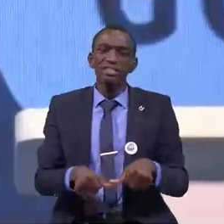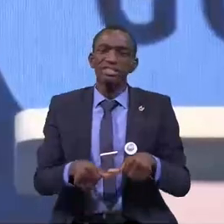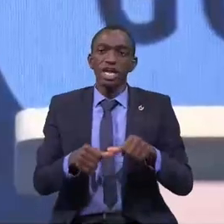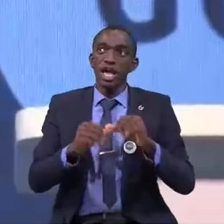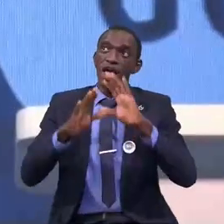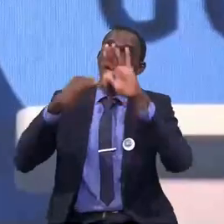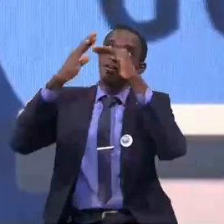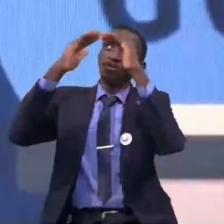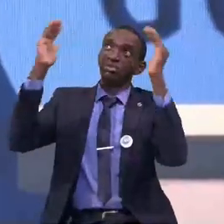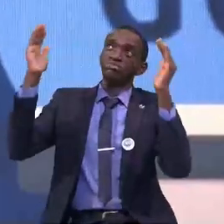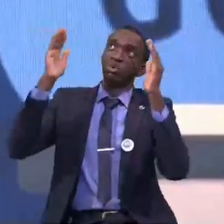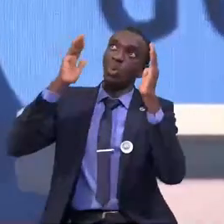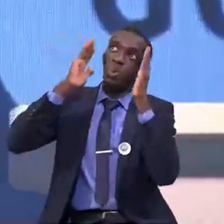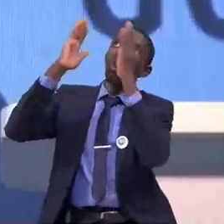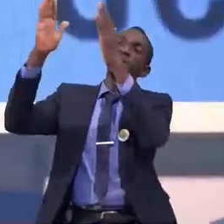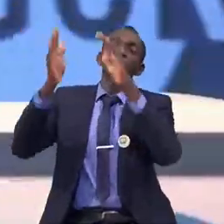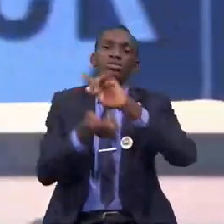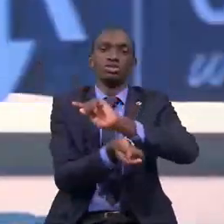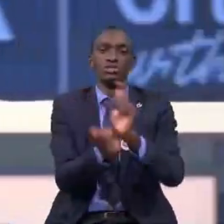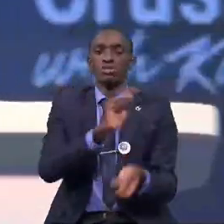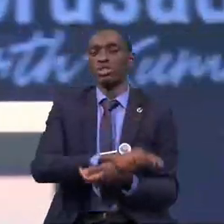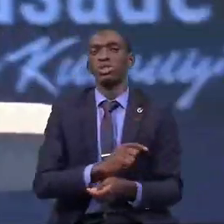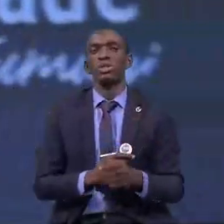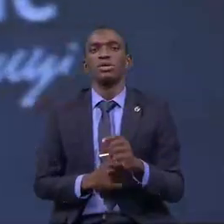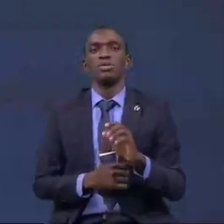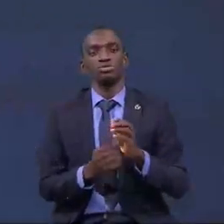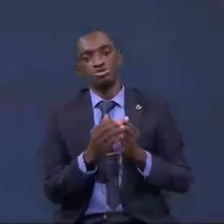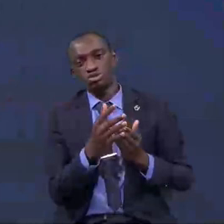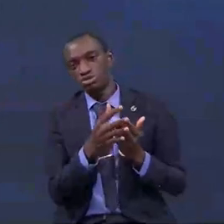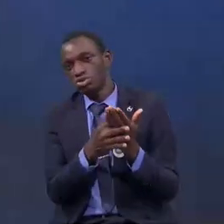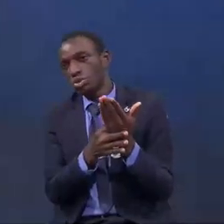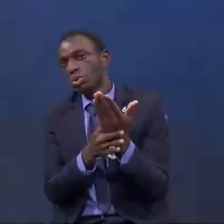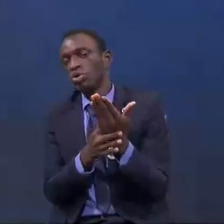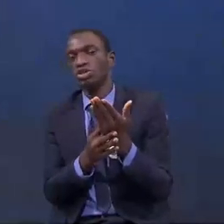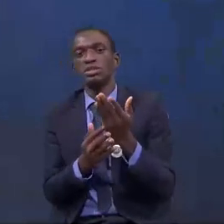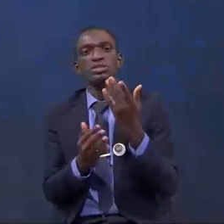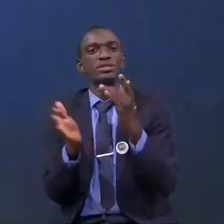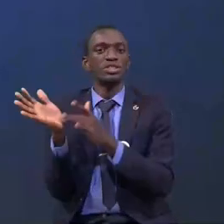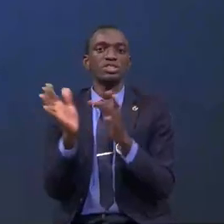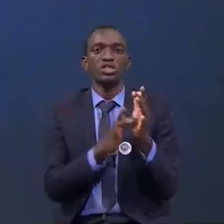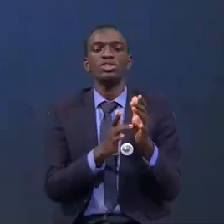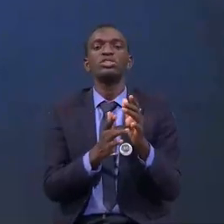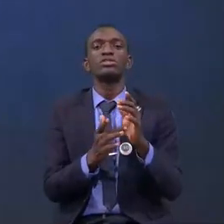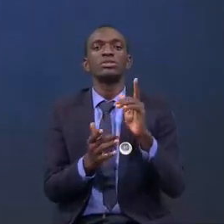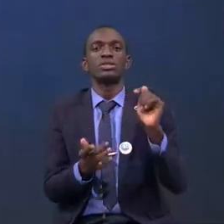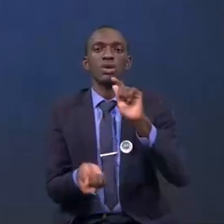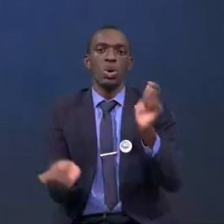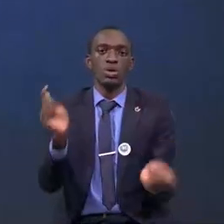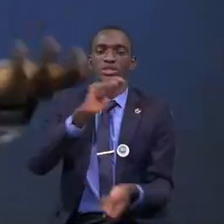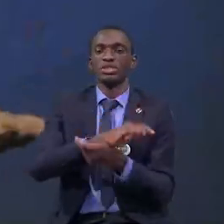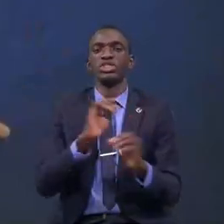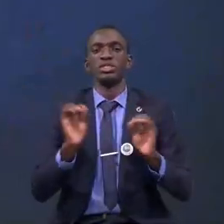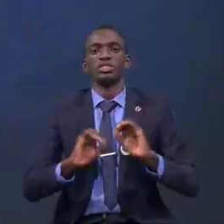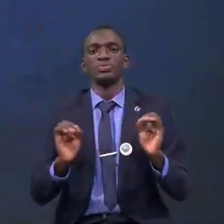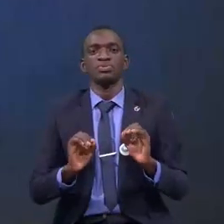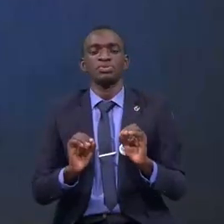La transformation permanente vers le ciel. Par le Christ immuable,